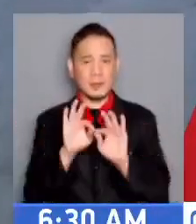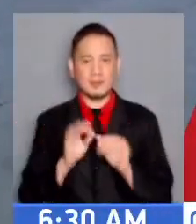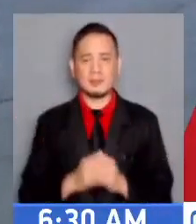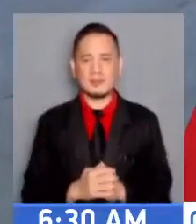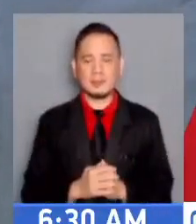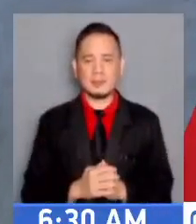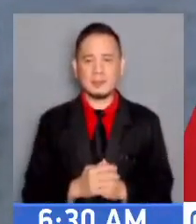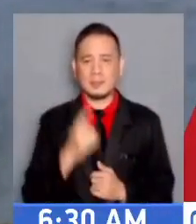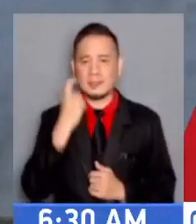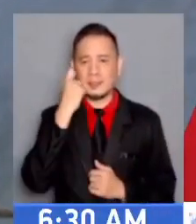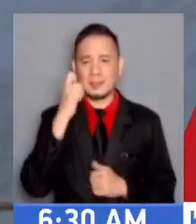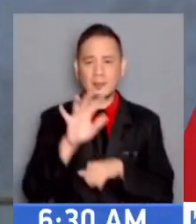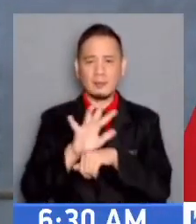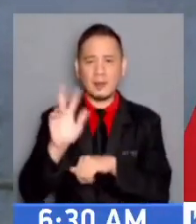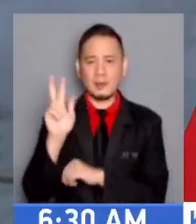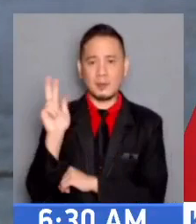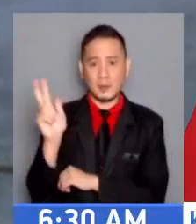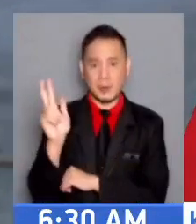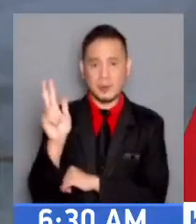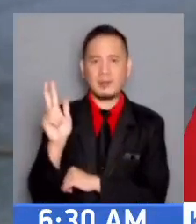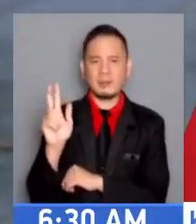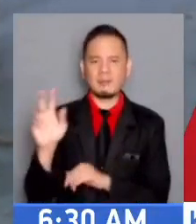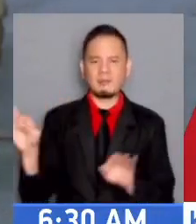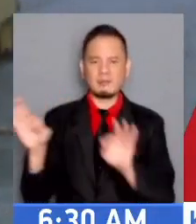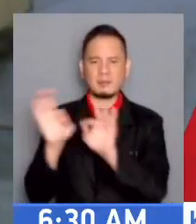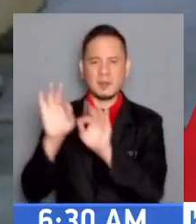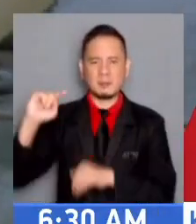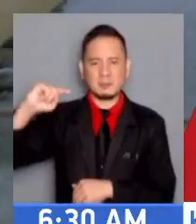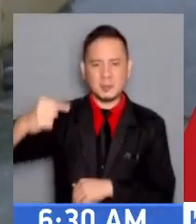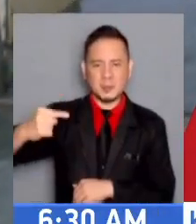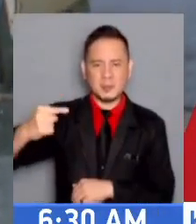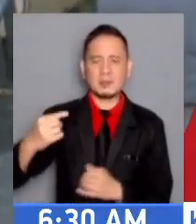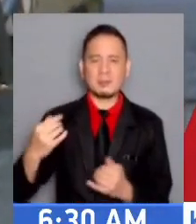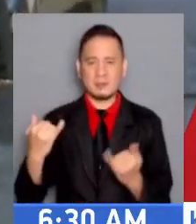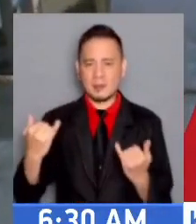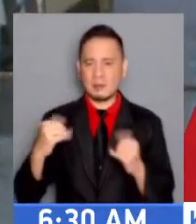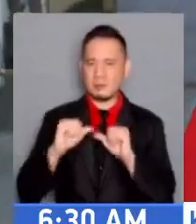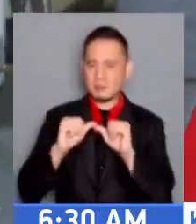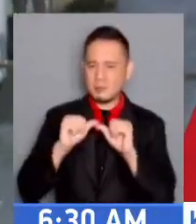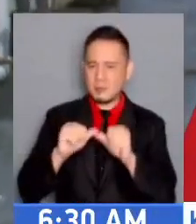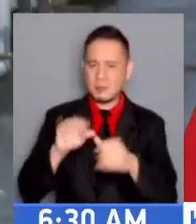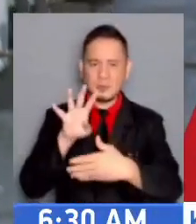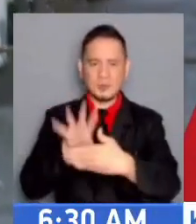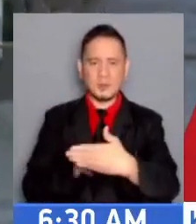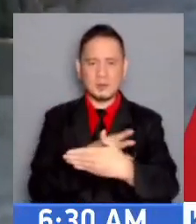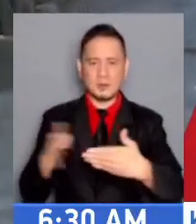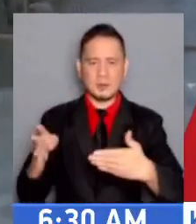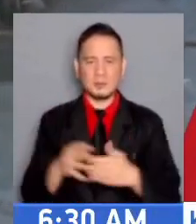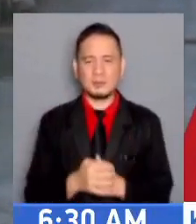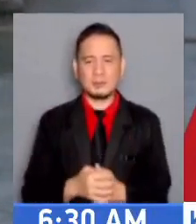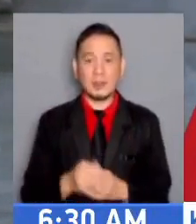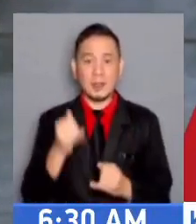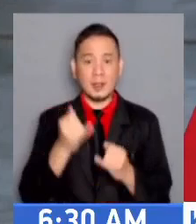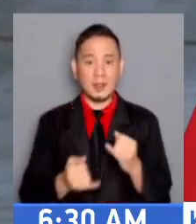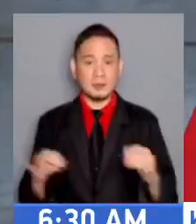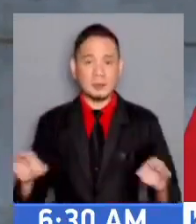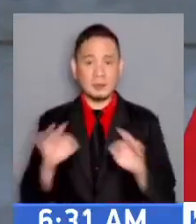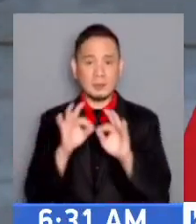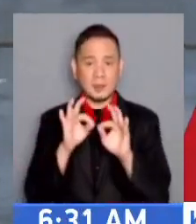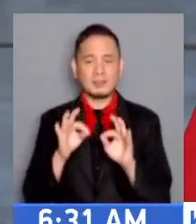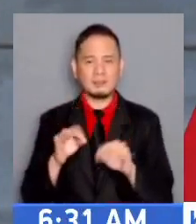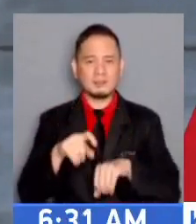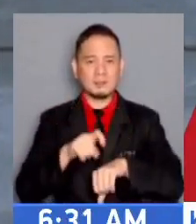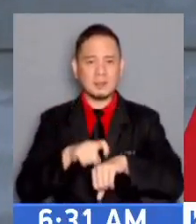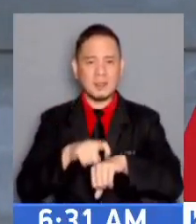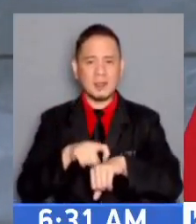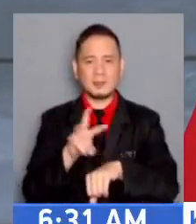nagsimula yung first mass at katatapos lang ngayon. Tuloy-tuloy yan hanggang mamaya. Tapos yung last na misa ay hanggang mamayang